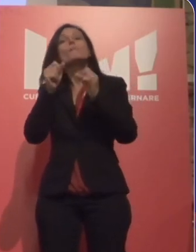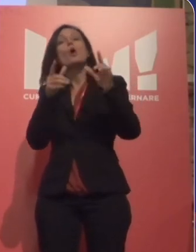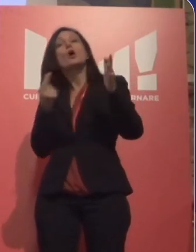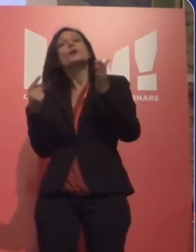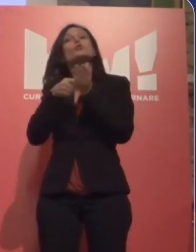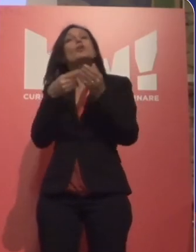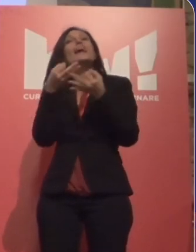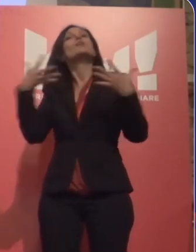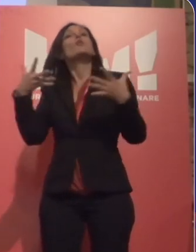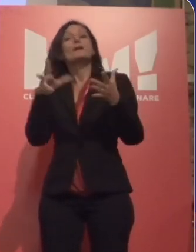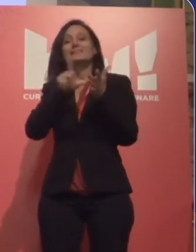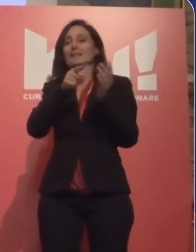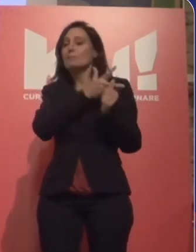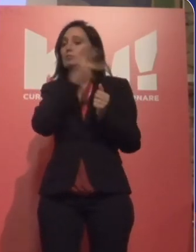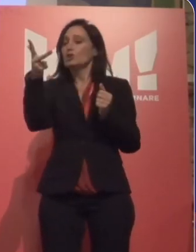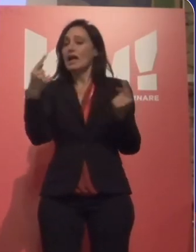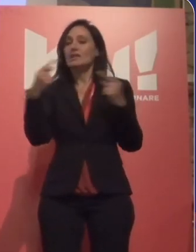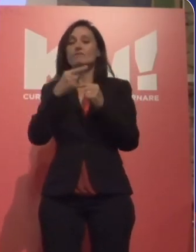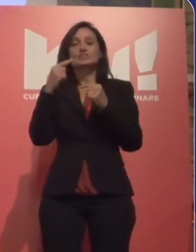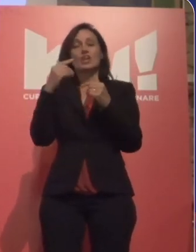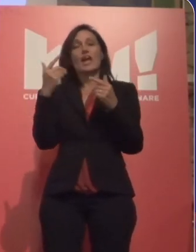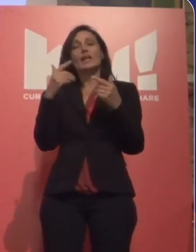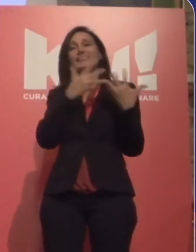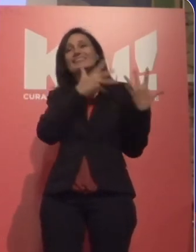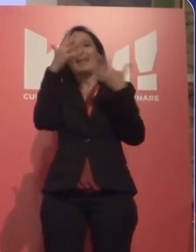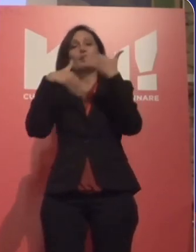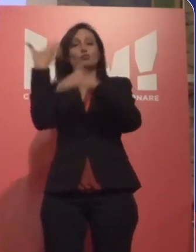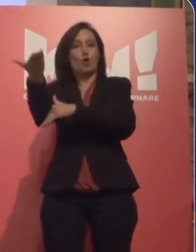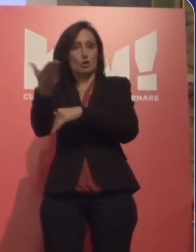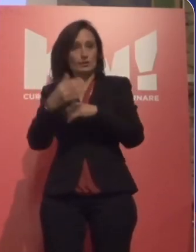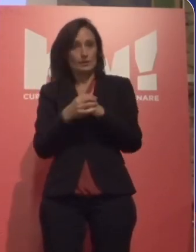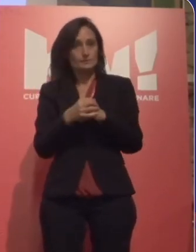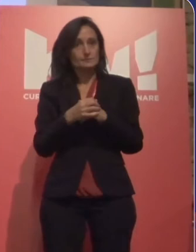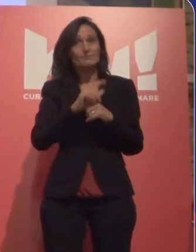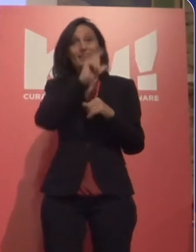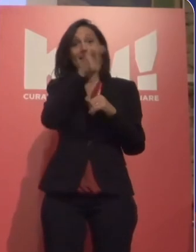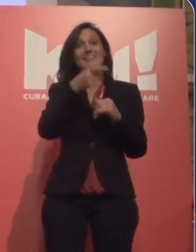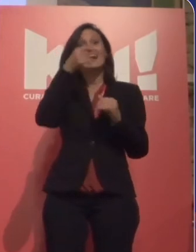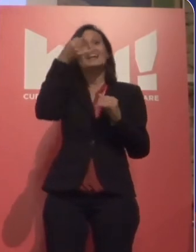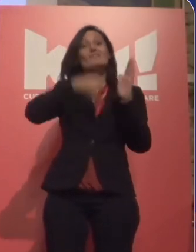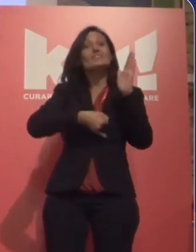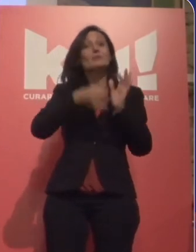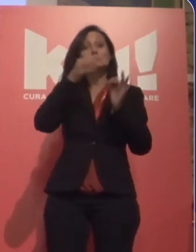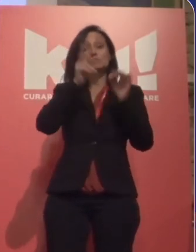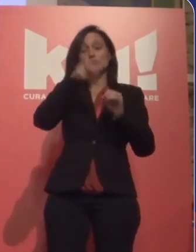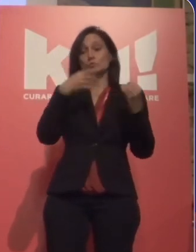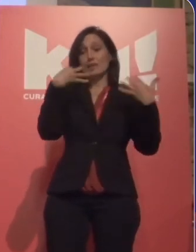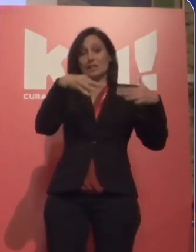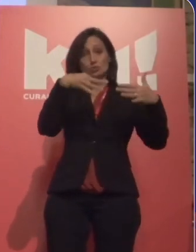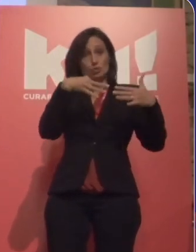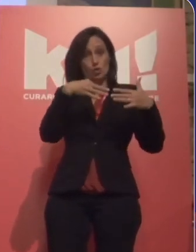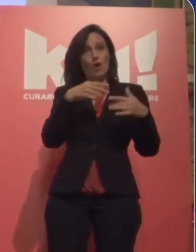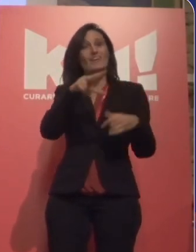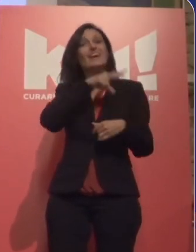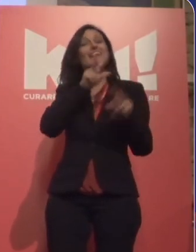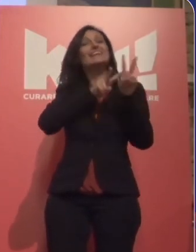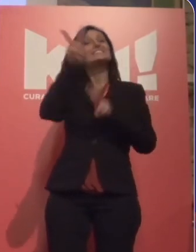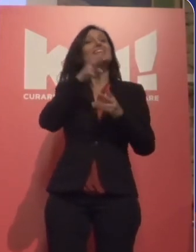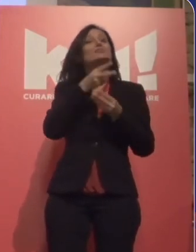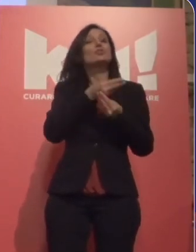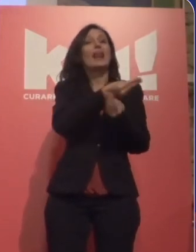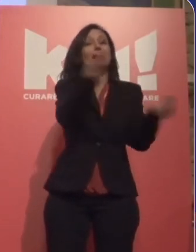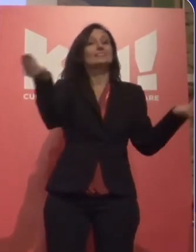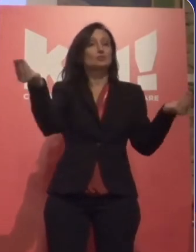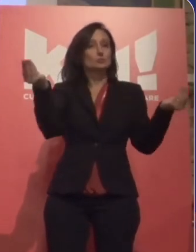dieci in italia alla fine del mese di giugno 2019 la distribuzione della ricchezza nazionale netta vedeva il